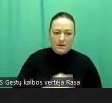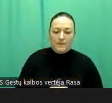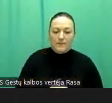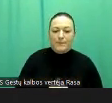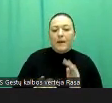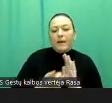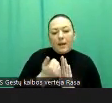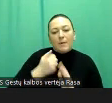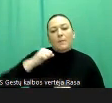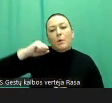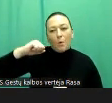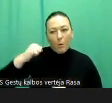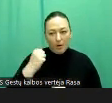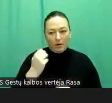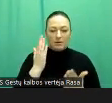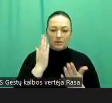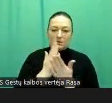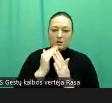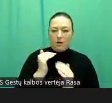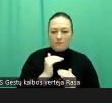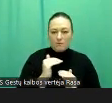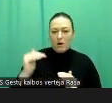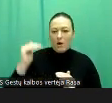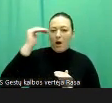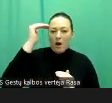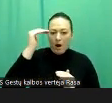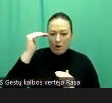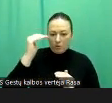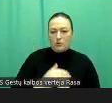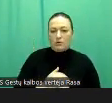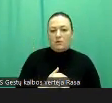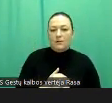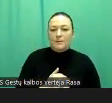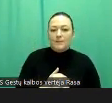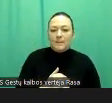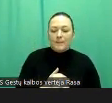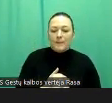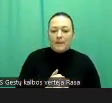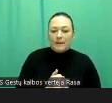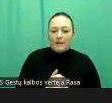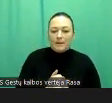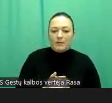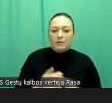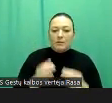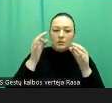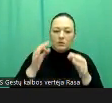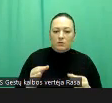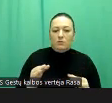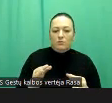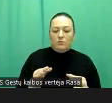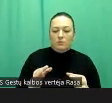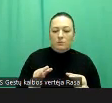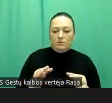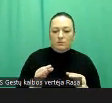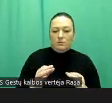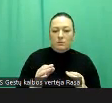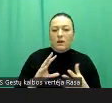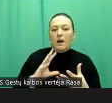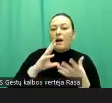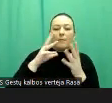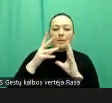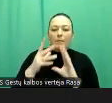Gerbiami kolegos, tai yra labai aukšto lygio rezumė, galima pasakyti. Ir iš tikrųjų,